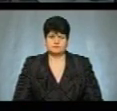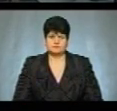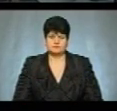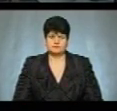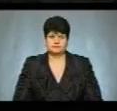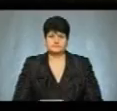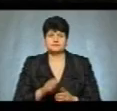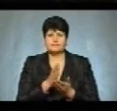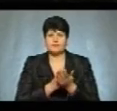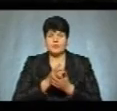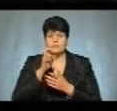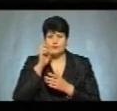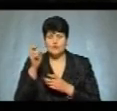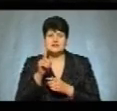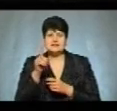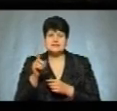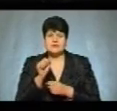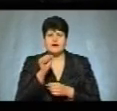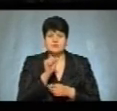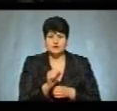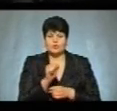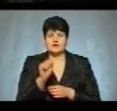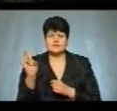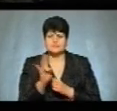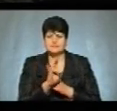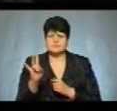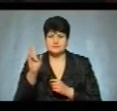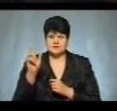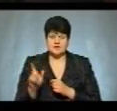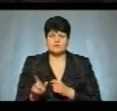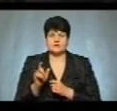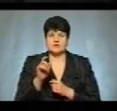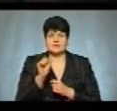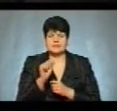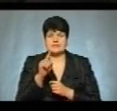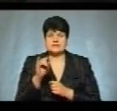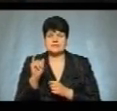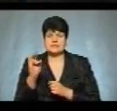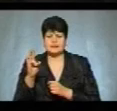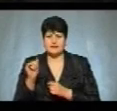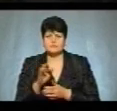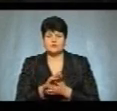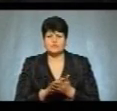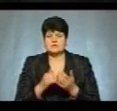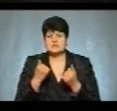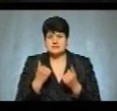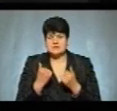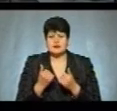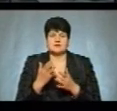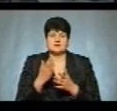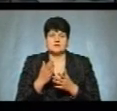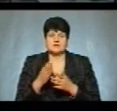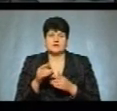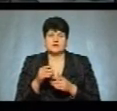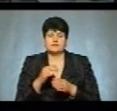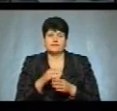Панахида за протоієреєм Анатолієм Зінкевичем у ці хвилини триває у Свято-Троїцькому духовному центрі імені Данила Галицького.